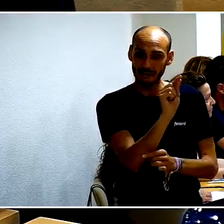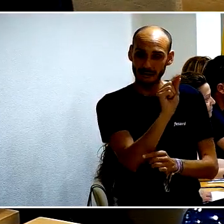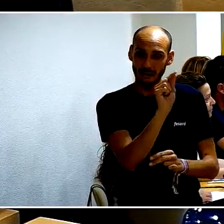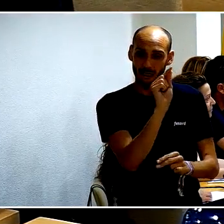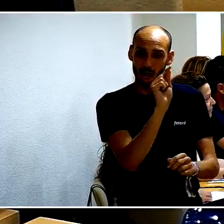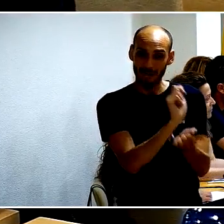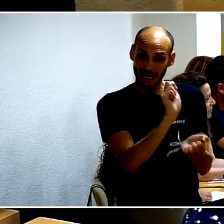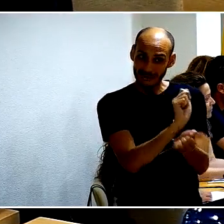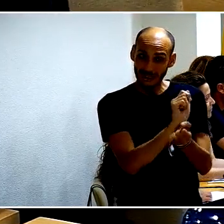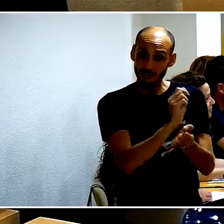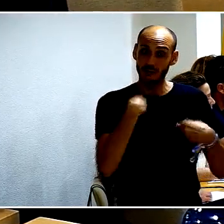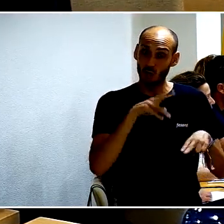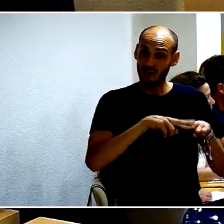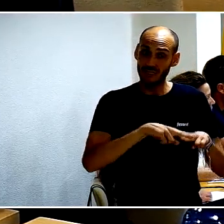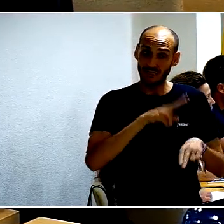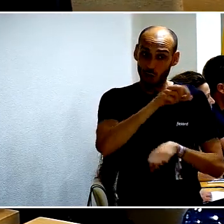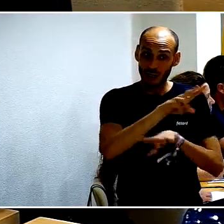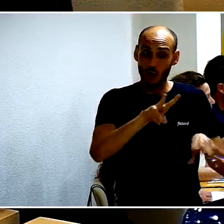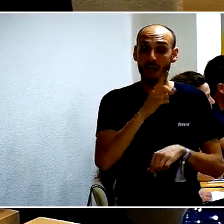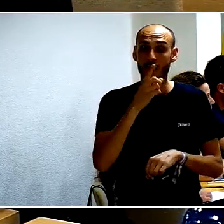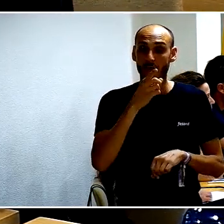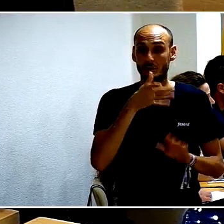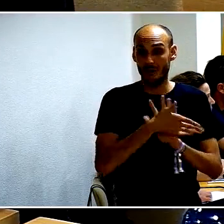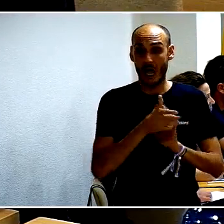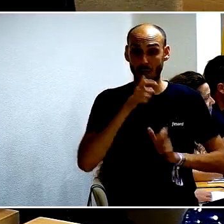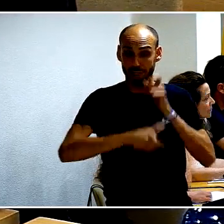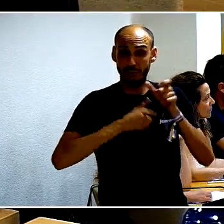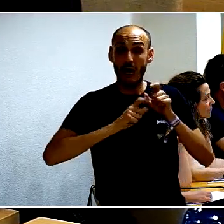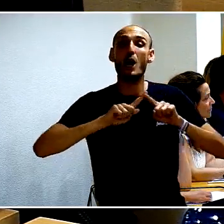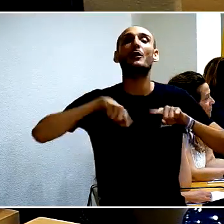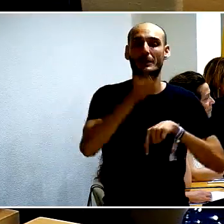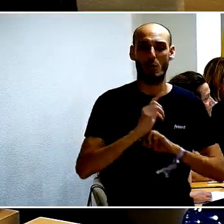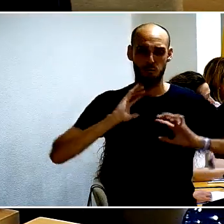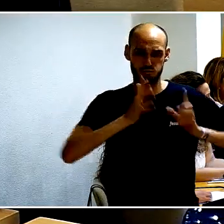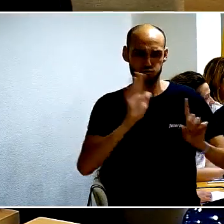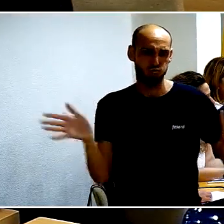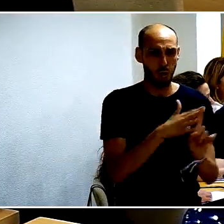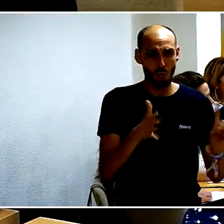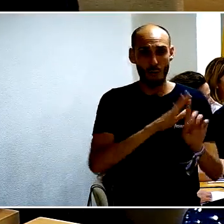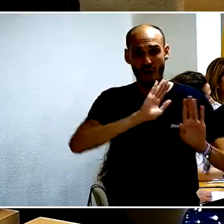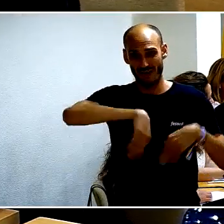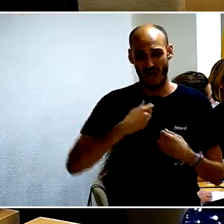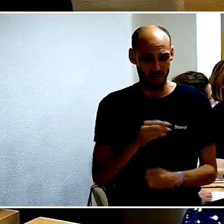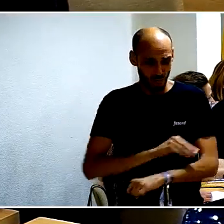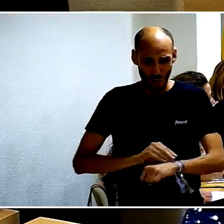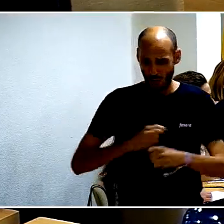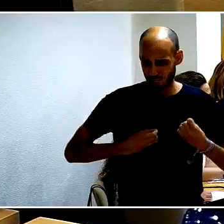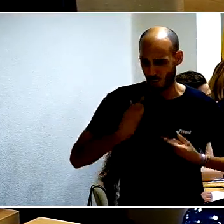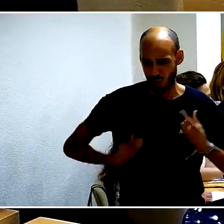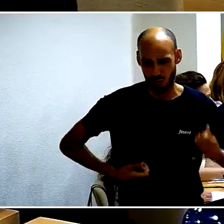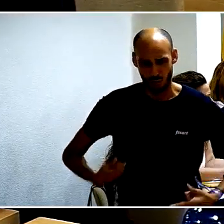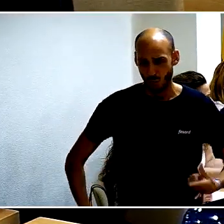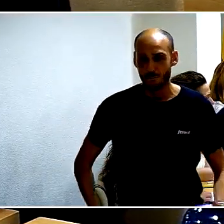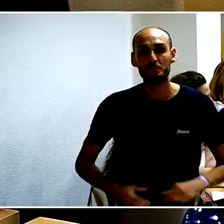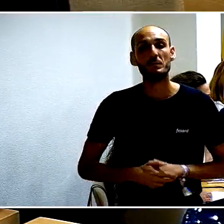local d'oci. Insults que van ser precedent d'una pallissa que els va provocar contusions i talls al coll. 28 de juny de